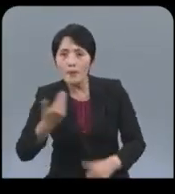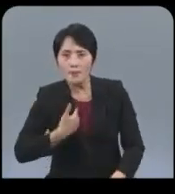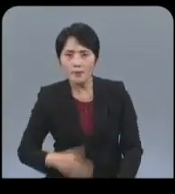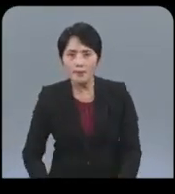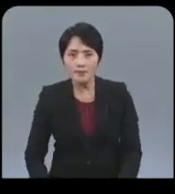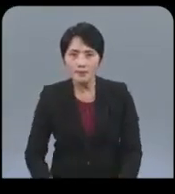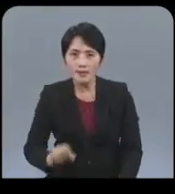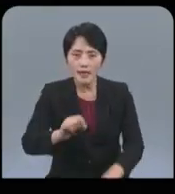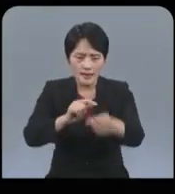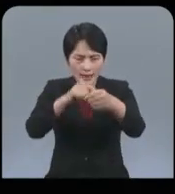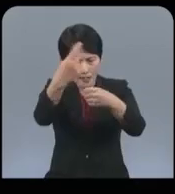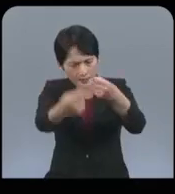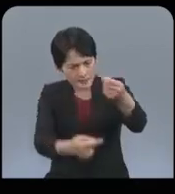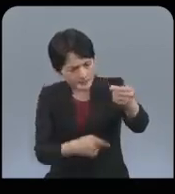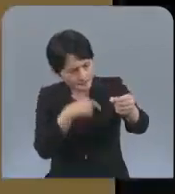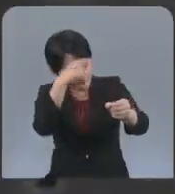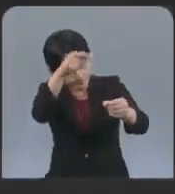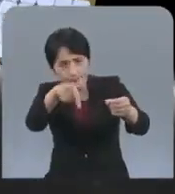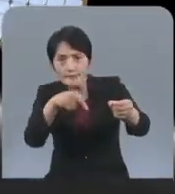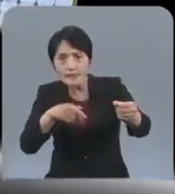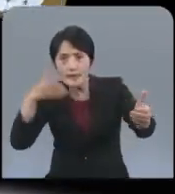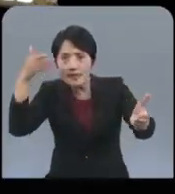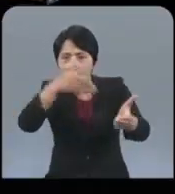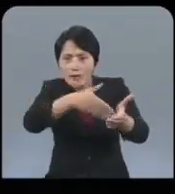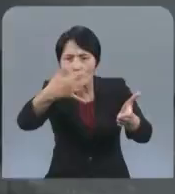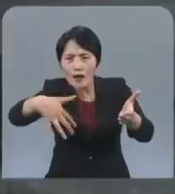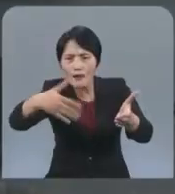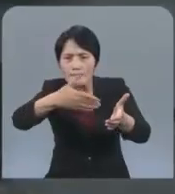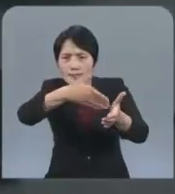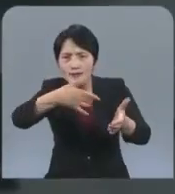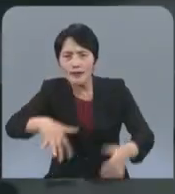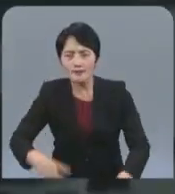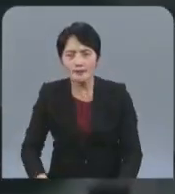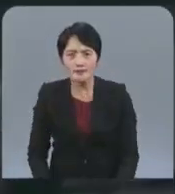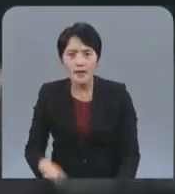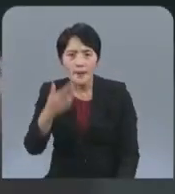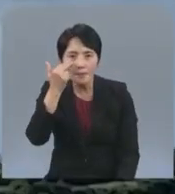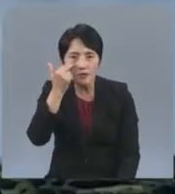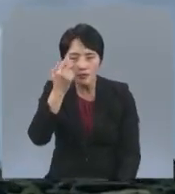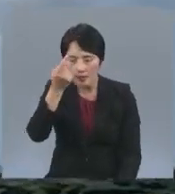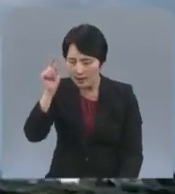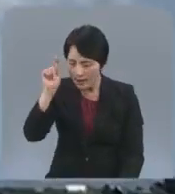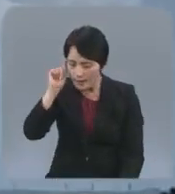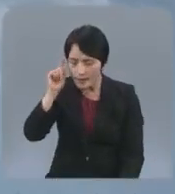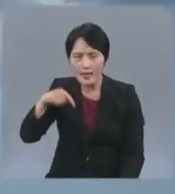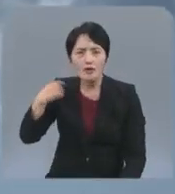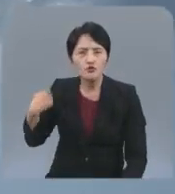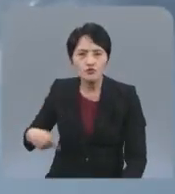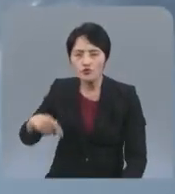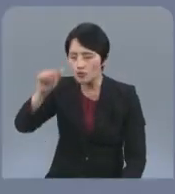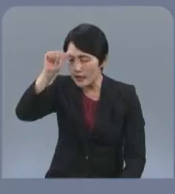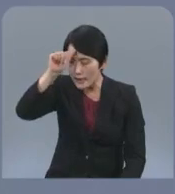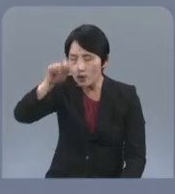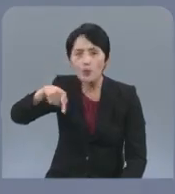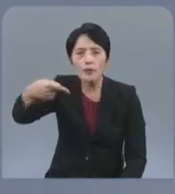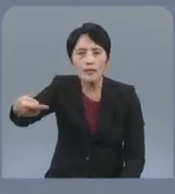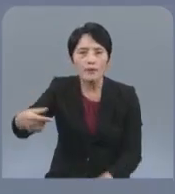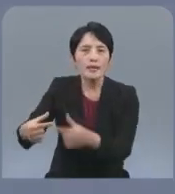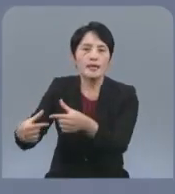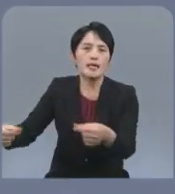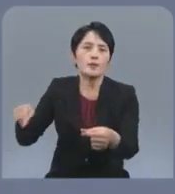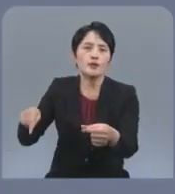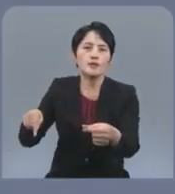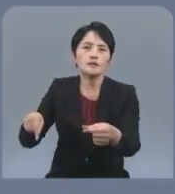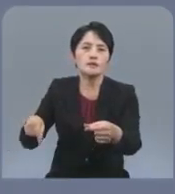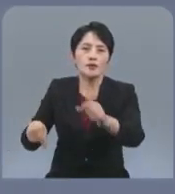lunaire ce succès du premier angent spatial sud-coréen a quitté la sphère de gravité terrestre a également été salué à l'échelle internationale